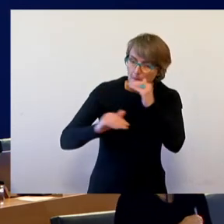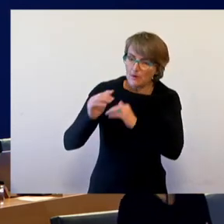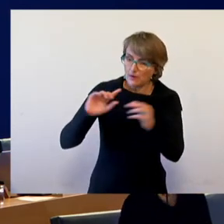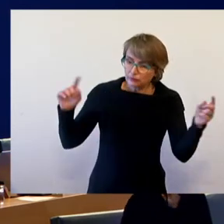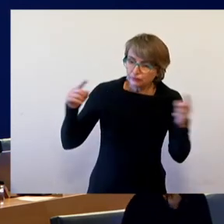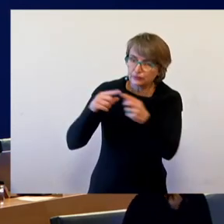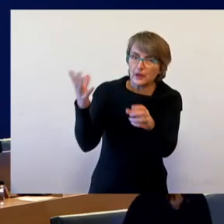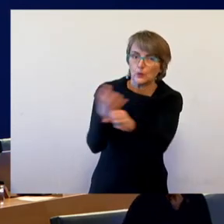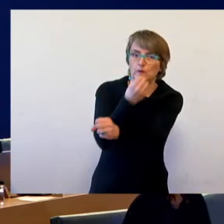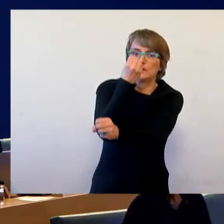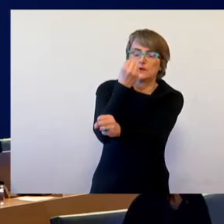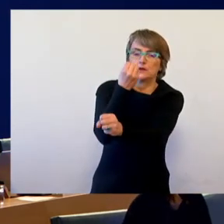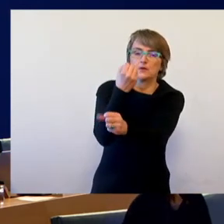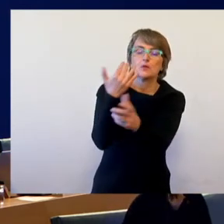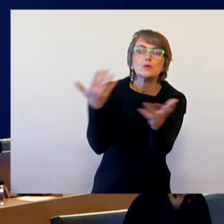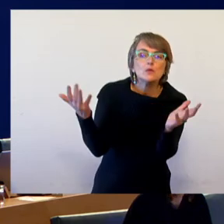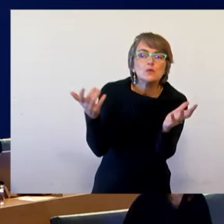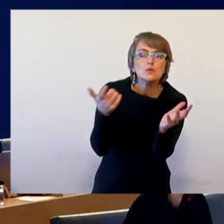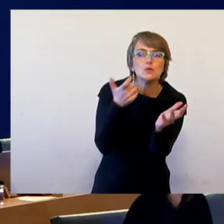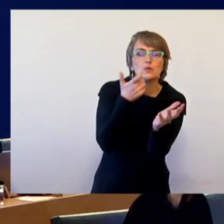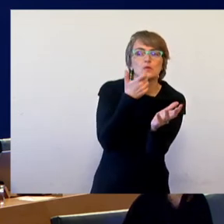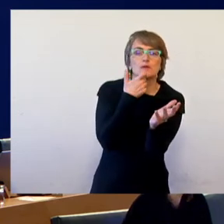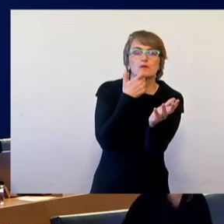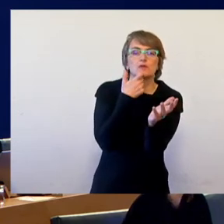dire, nous naviguons à une vitesse de croisière.